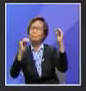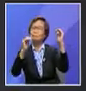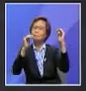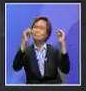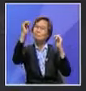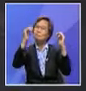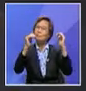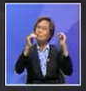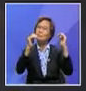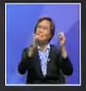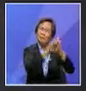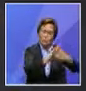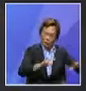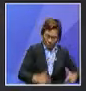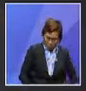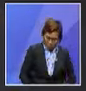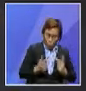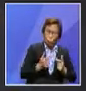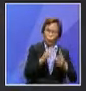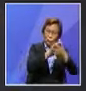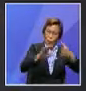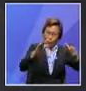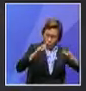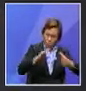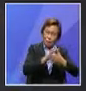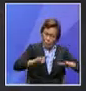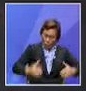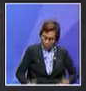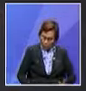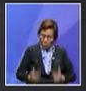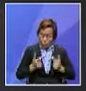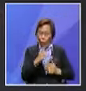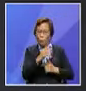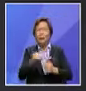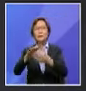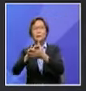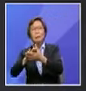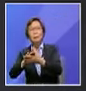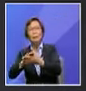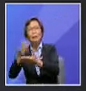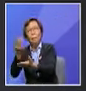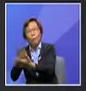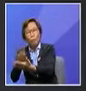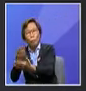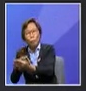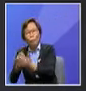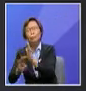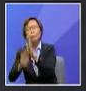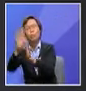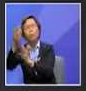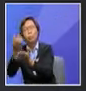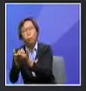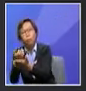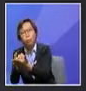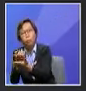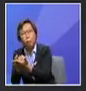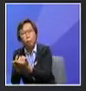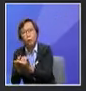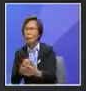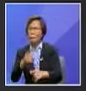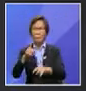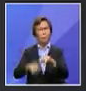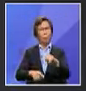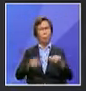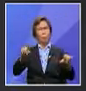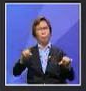antara menyelamatkan nyawa dan menyelamatkan dan menyuburkan kembali ekonomi. Dan ini tak boleh